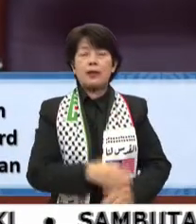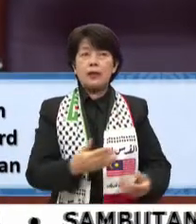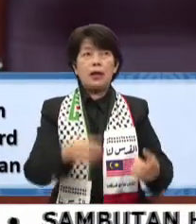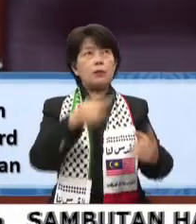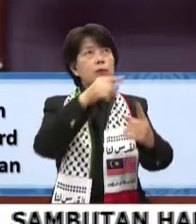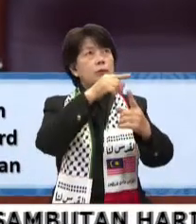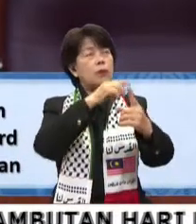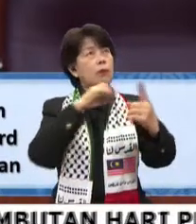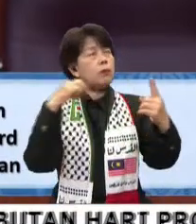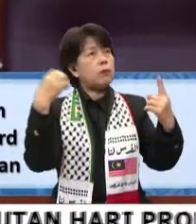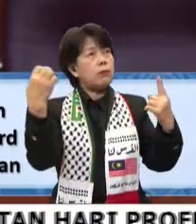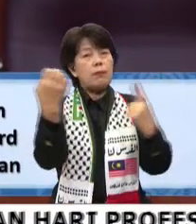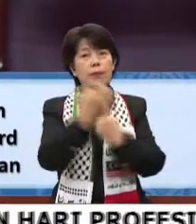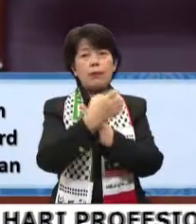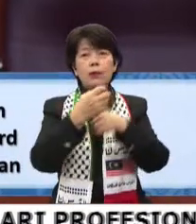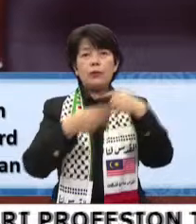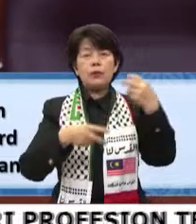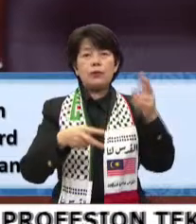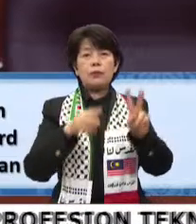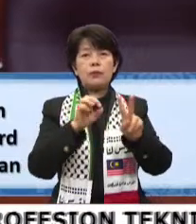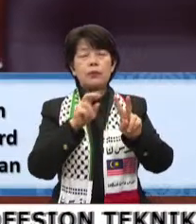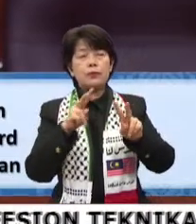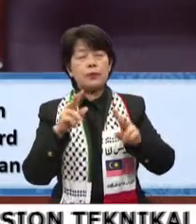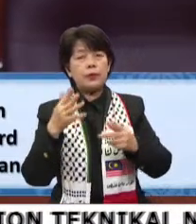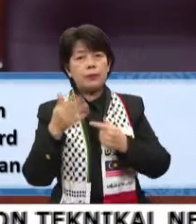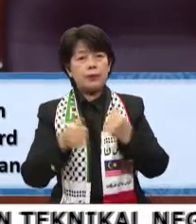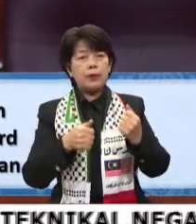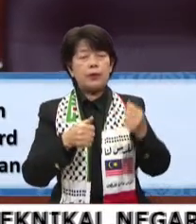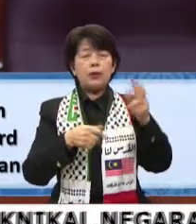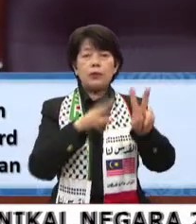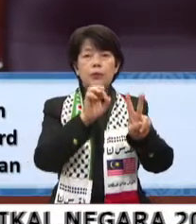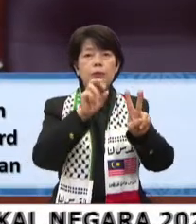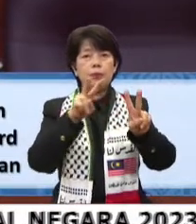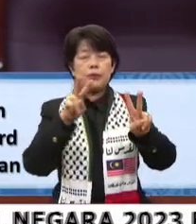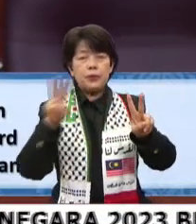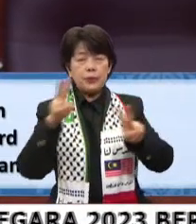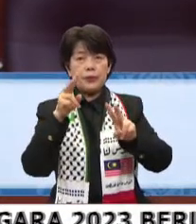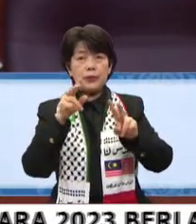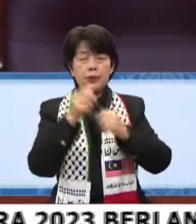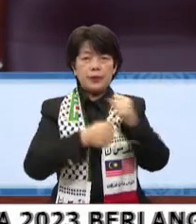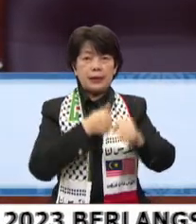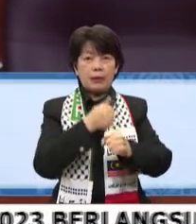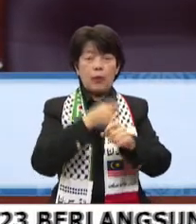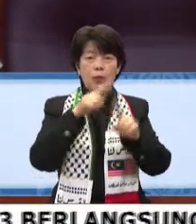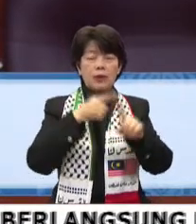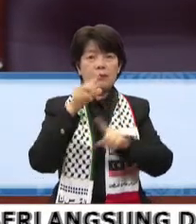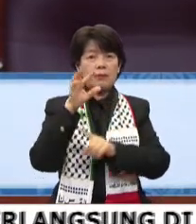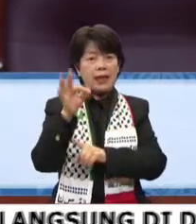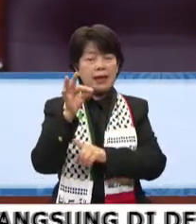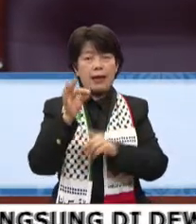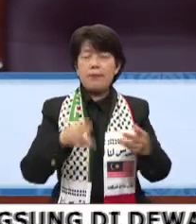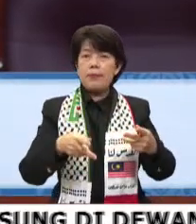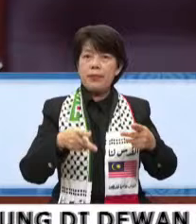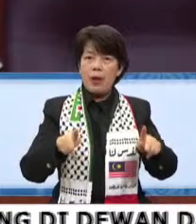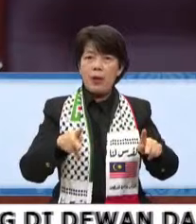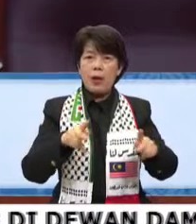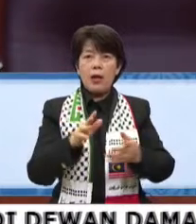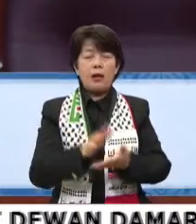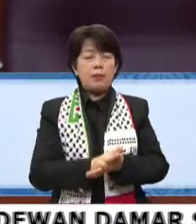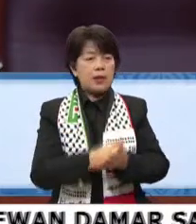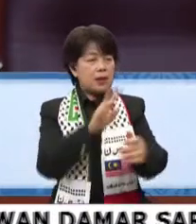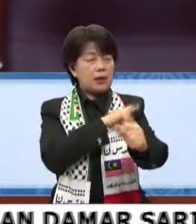20222040 dilancarkan pada 21 September 2022 bagi meraih peluang daripada peralihan